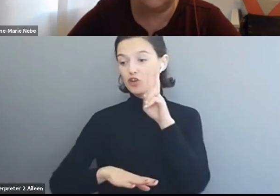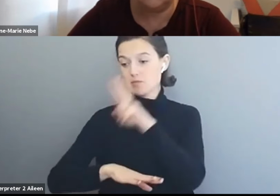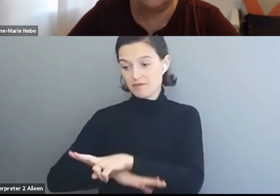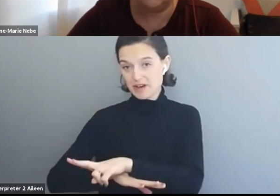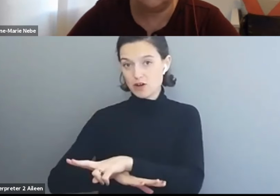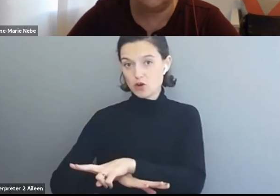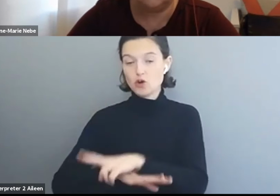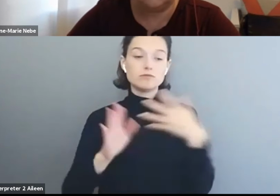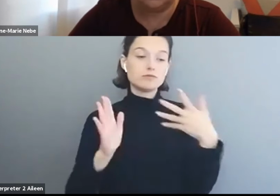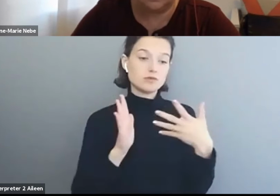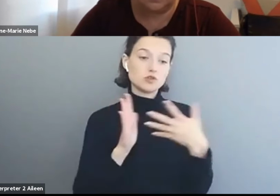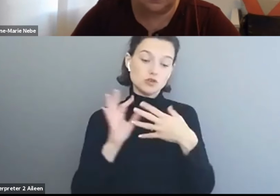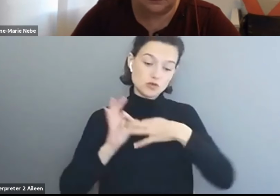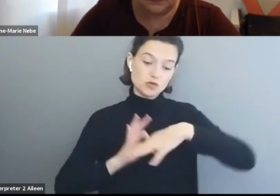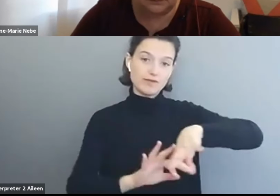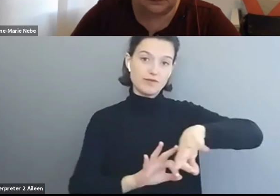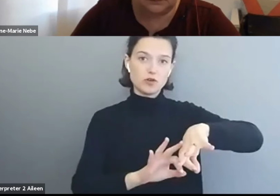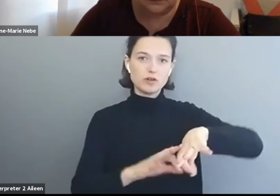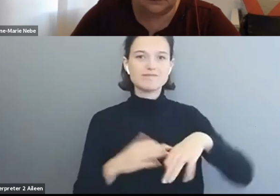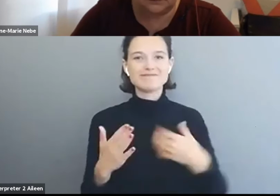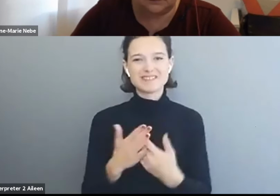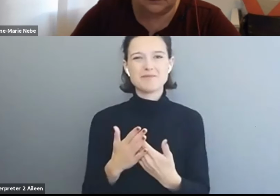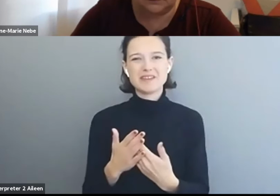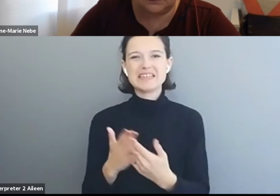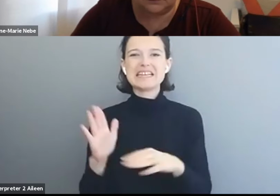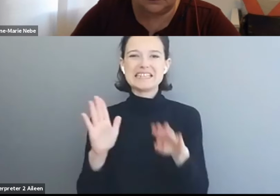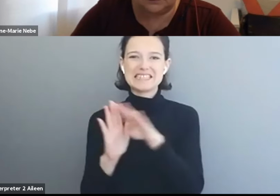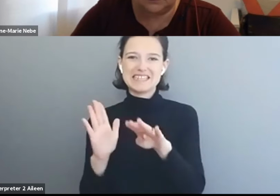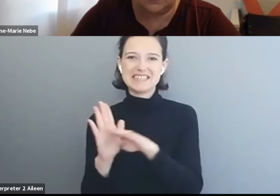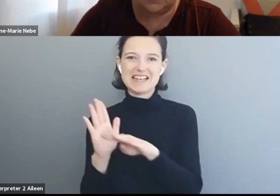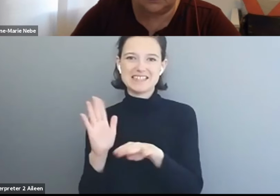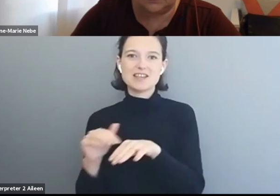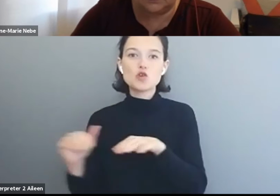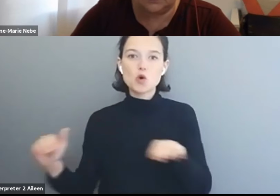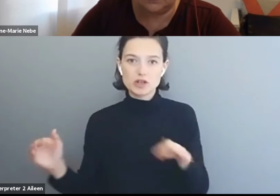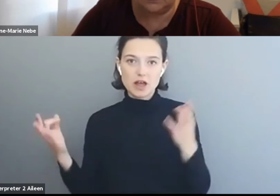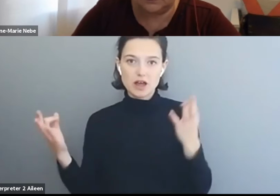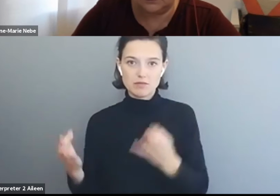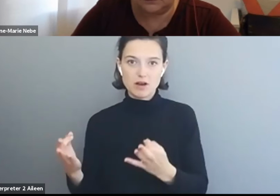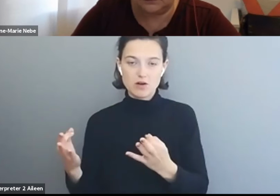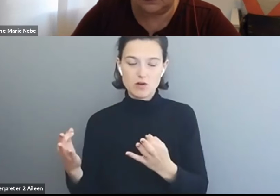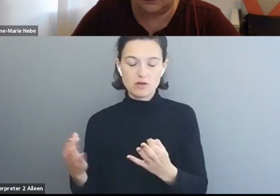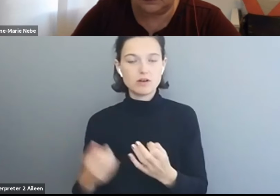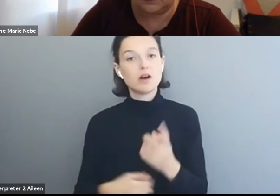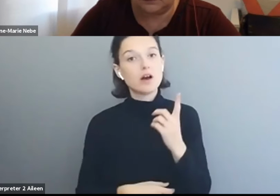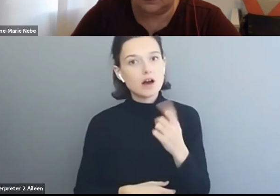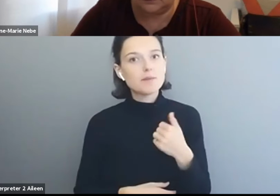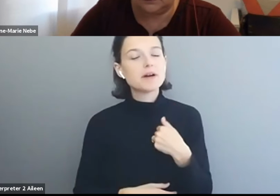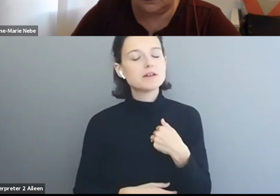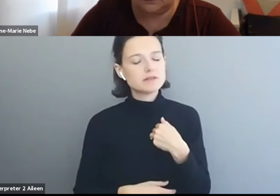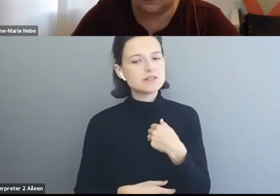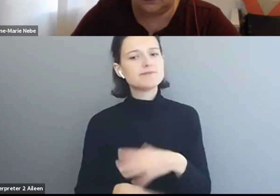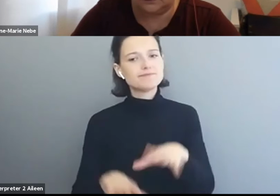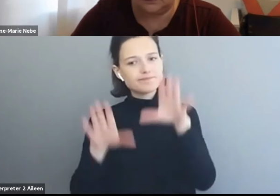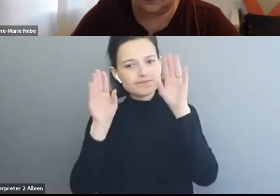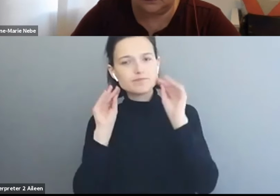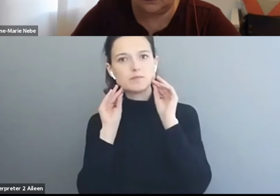und Richtlinien. Aber schlussendlich erlebe ich, dass das Thema dann angekommen ist, wenn